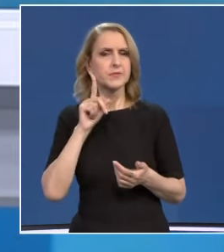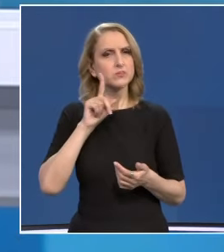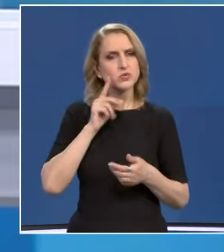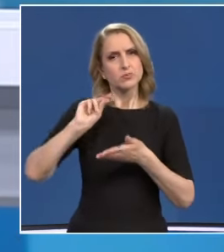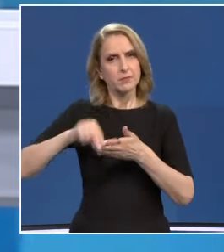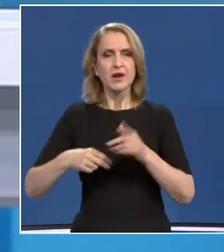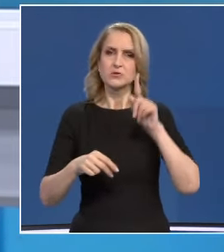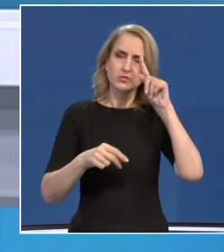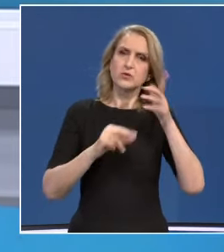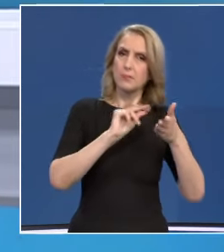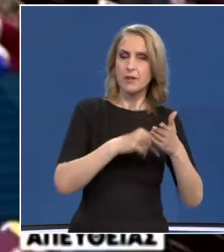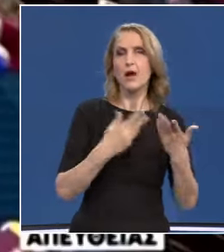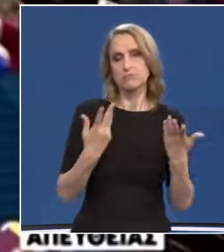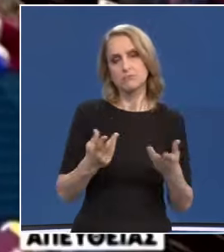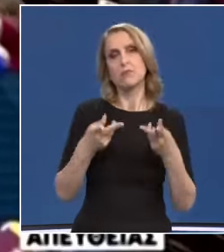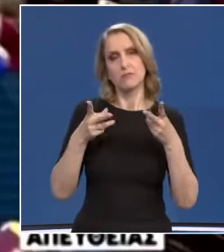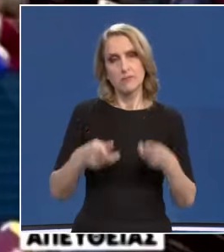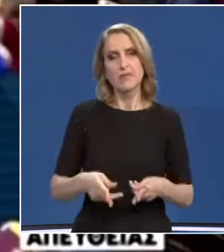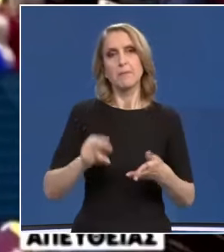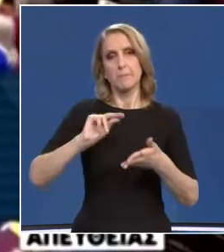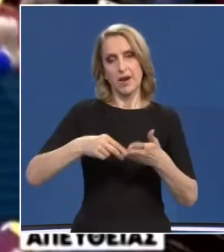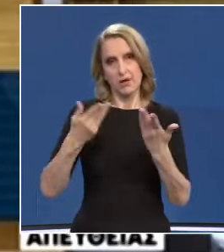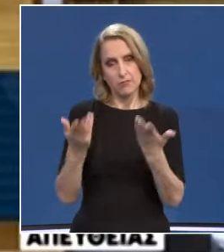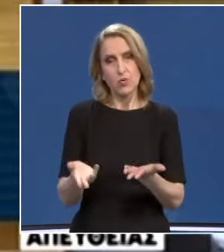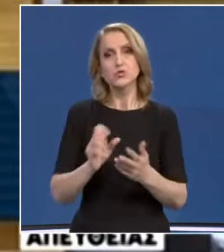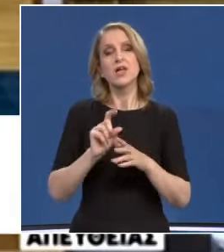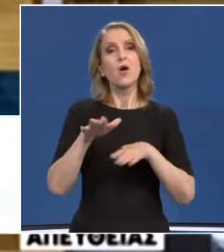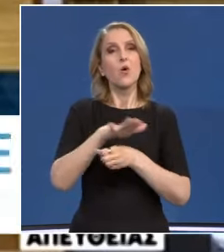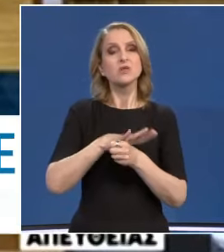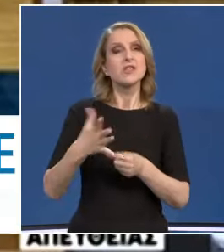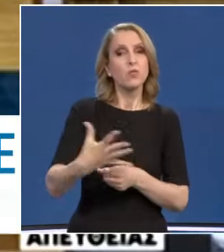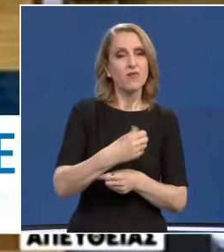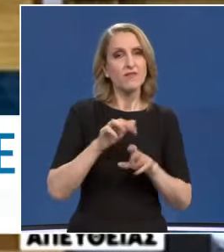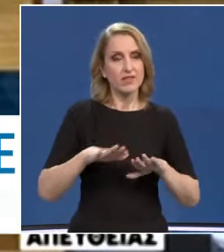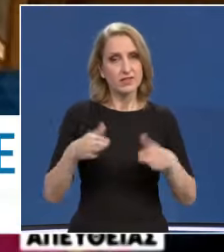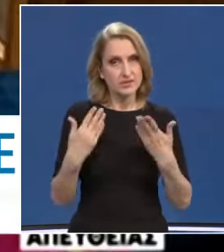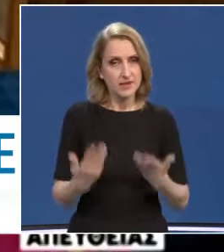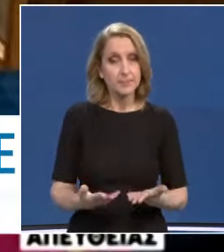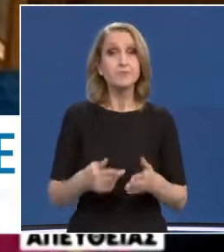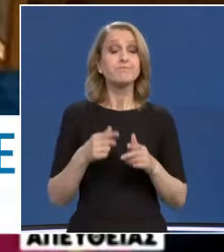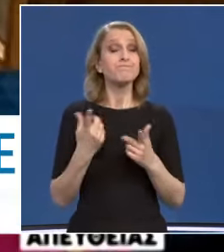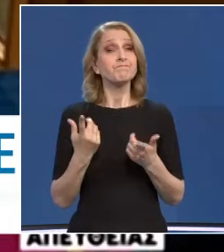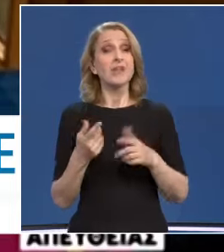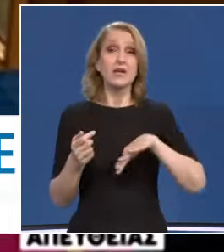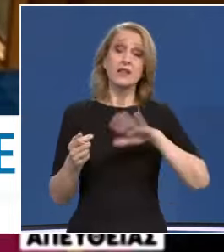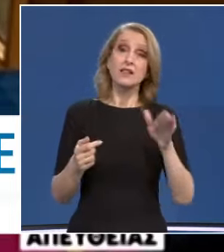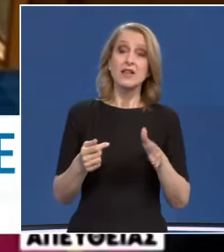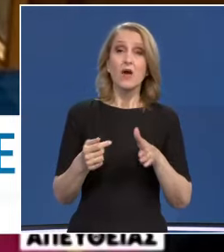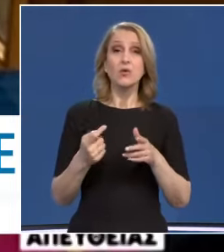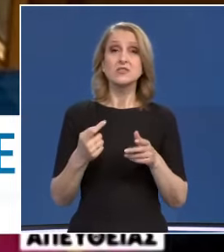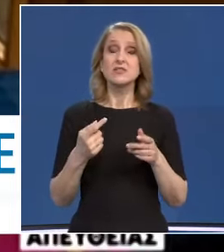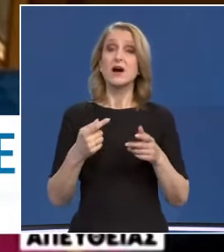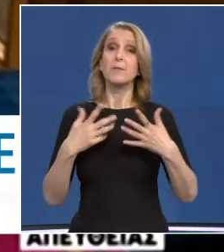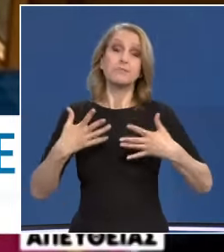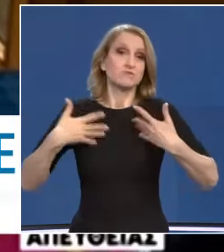да осиновяват деца. Това събра на площада пред парламента в Атина малка група привърженици на новите правила, които започнаха